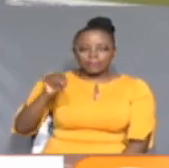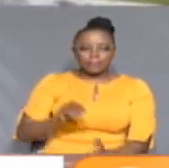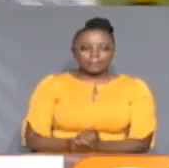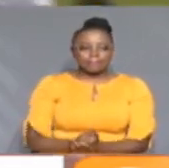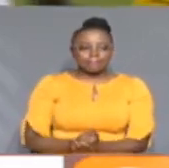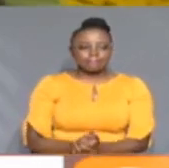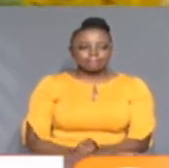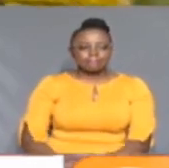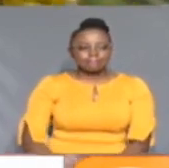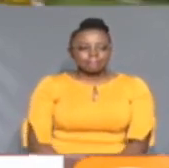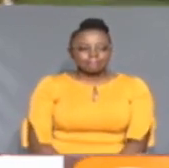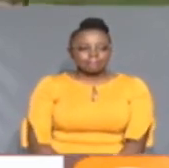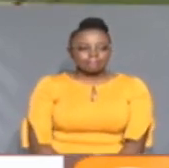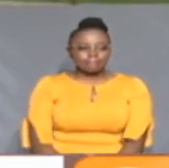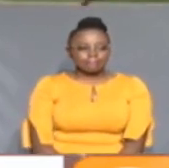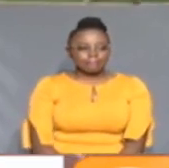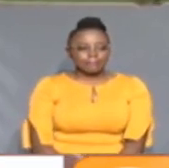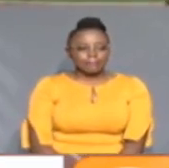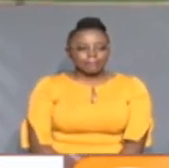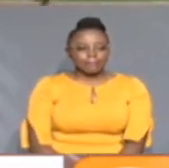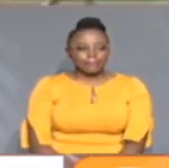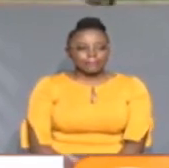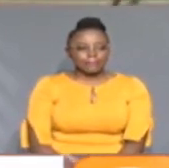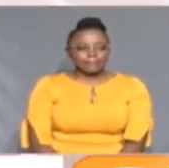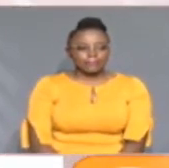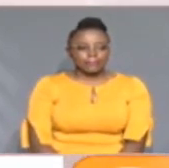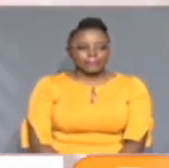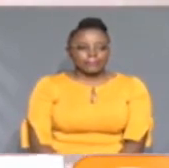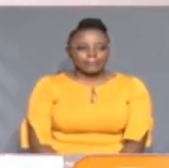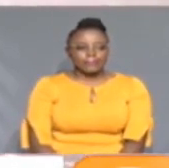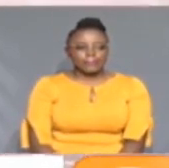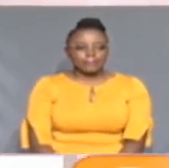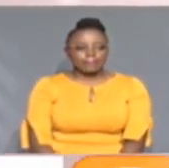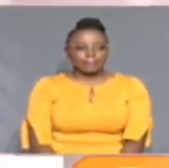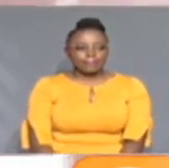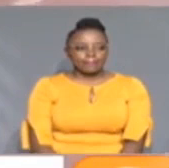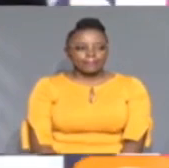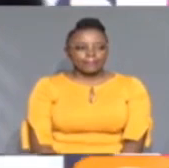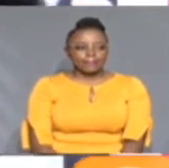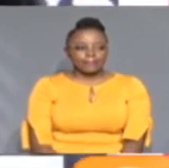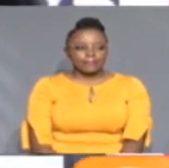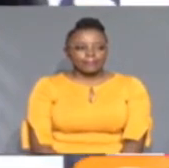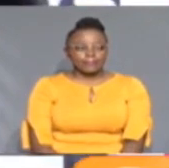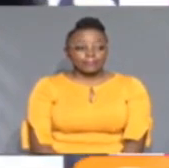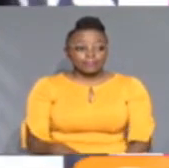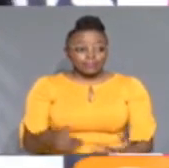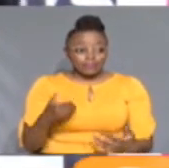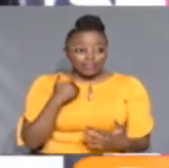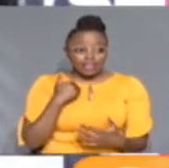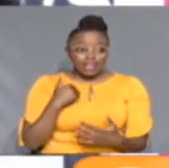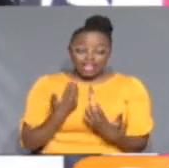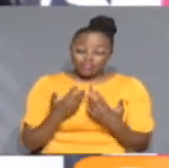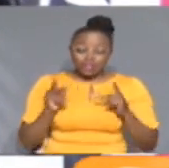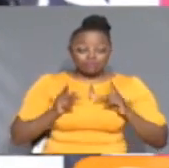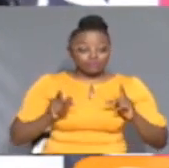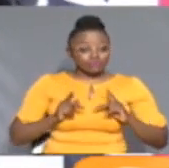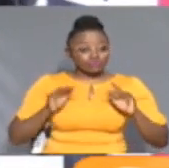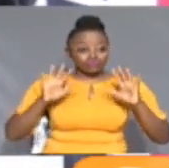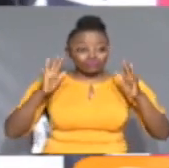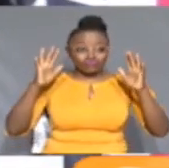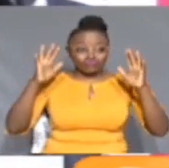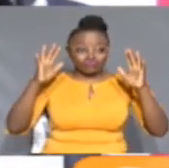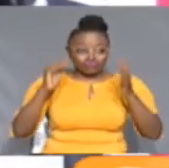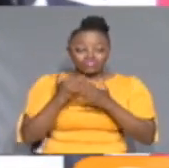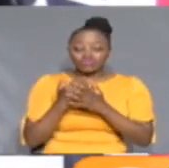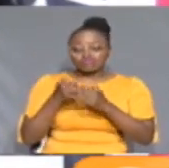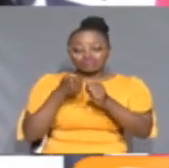Nobody could dictate to her. What a run by the Kenyan, giving them plenty to cheer. We had an amazing crowd from our fans